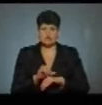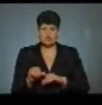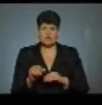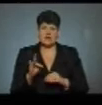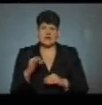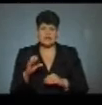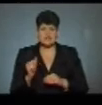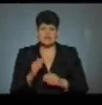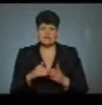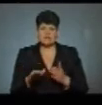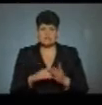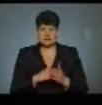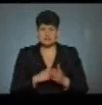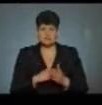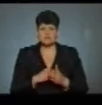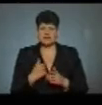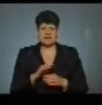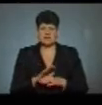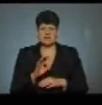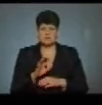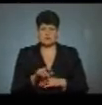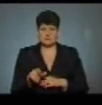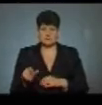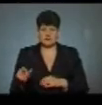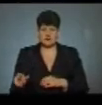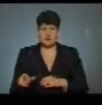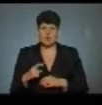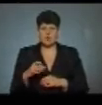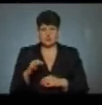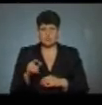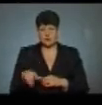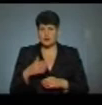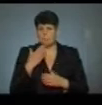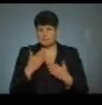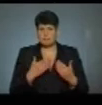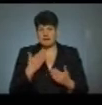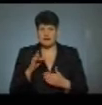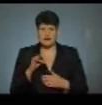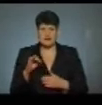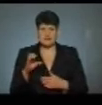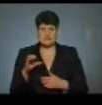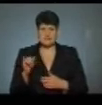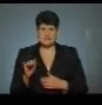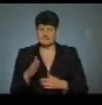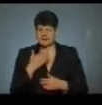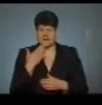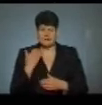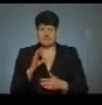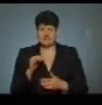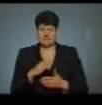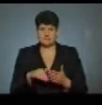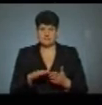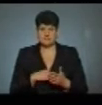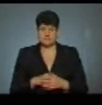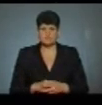відмінилися. Не відправляються пасажири, хоча пасажири питаються, але рейсів немає. Все скасовано, тільки по